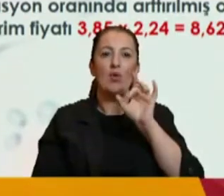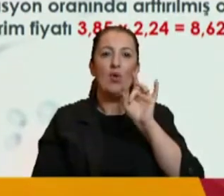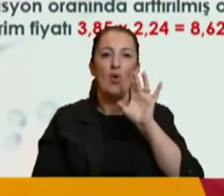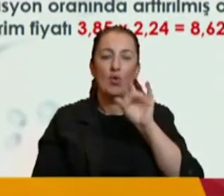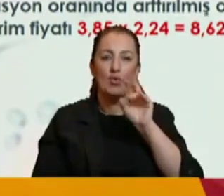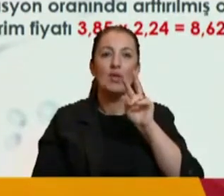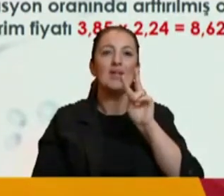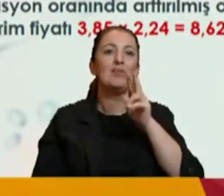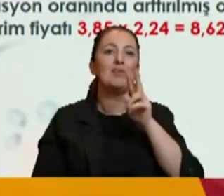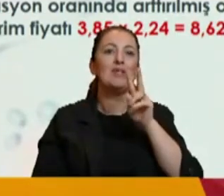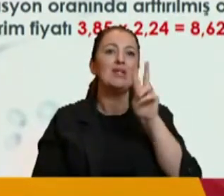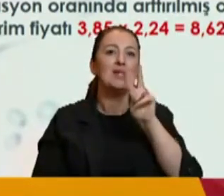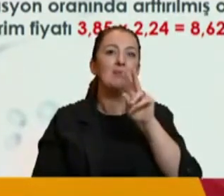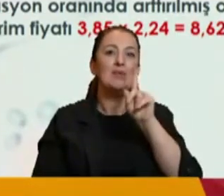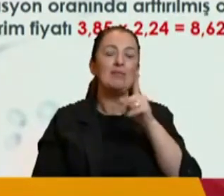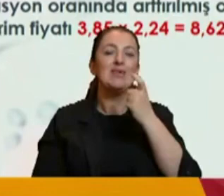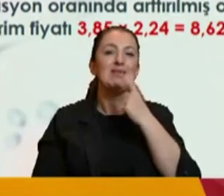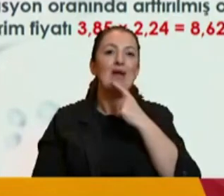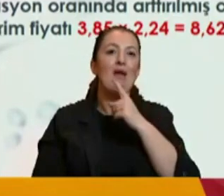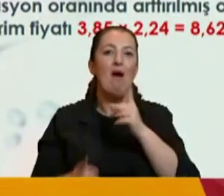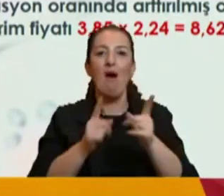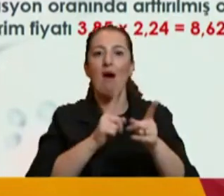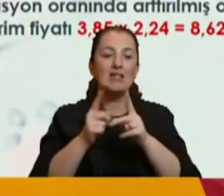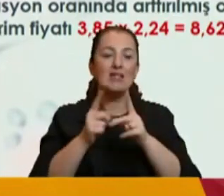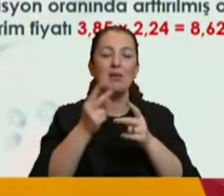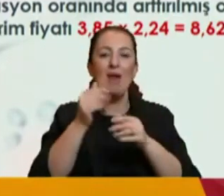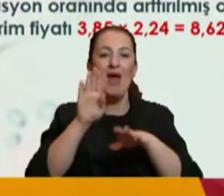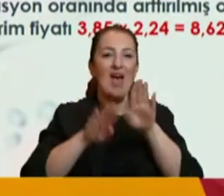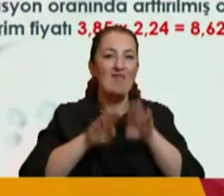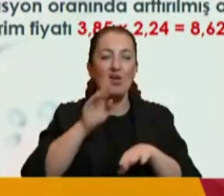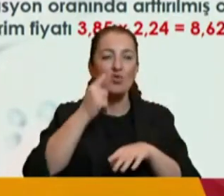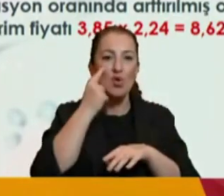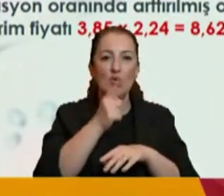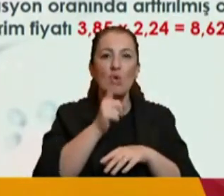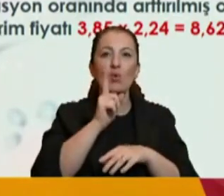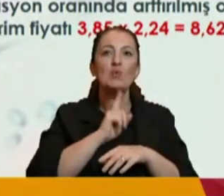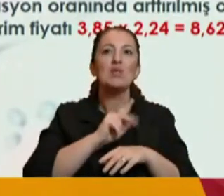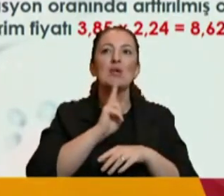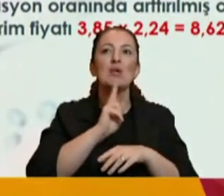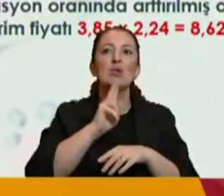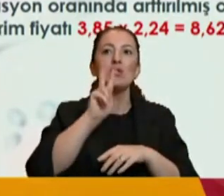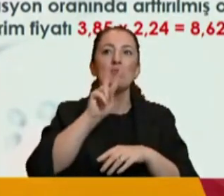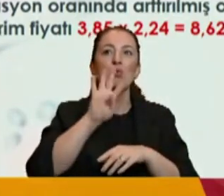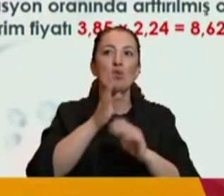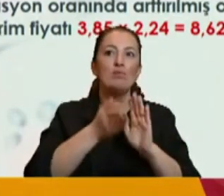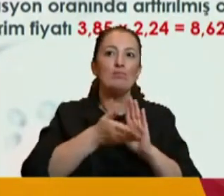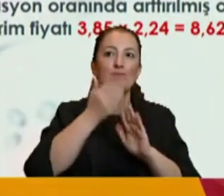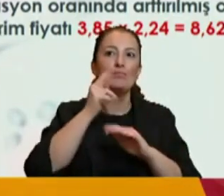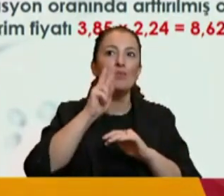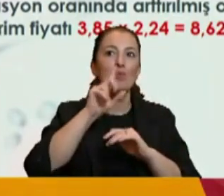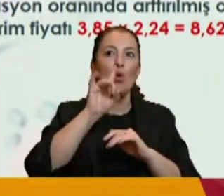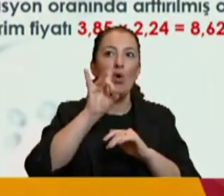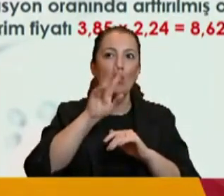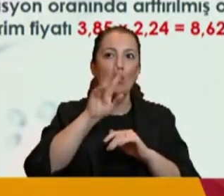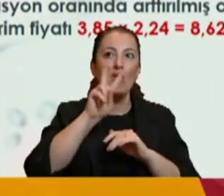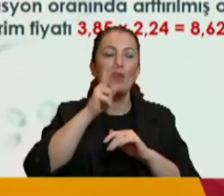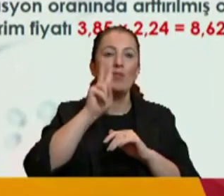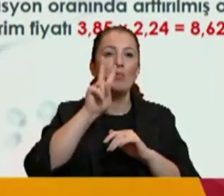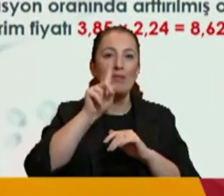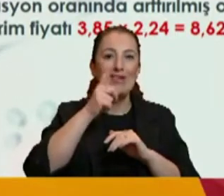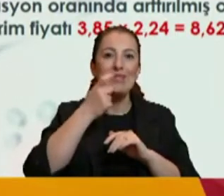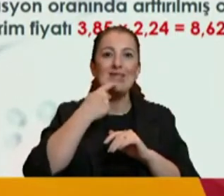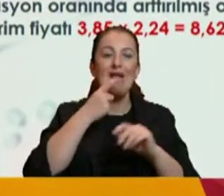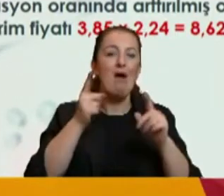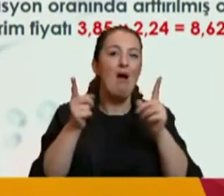2014-2020 bir yıllar arasındaki enflasyon oranı yüzde 124 tür bir 2014-2020 bir